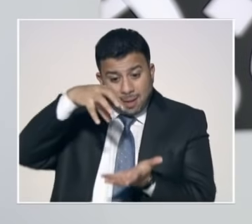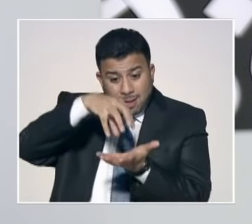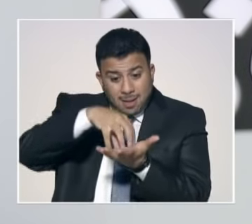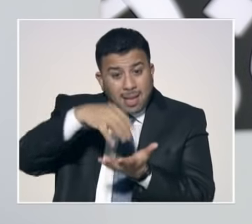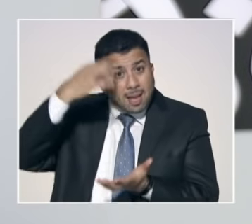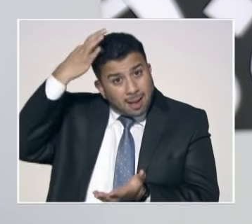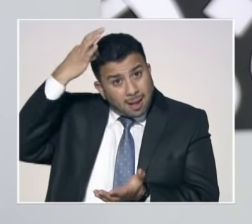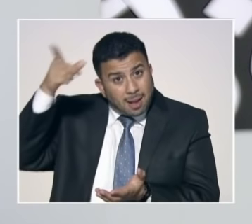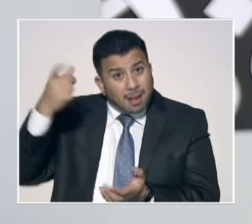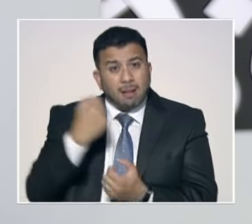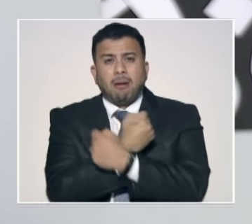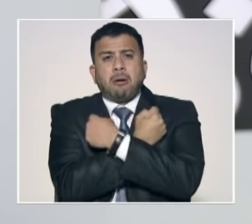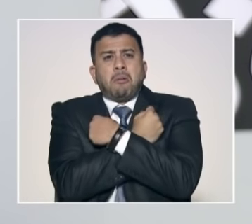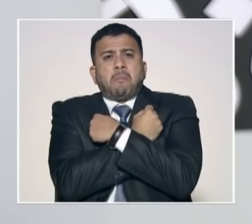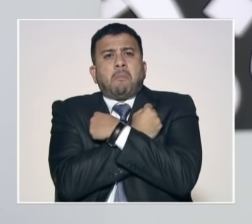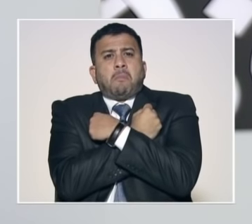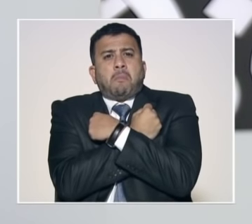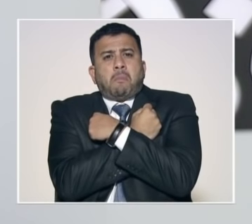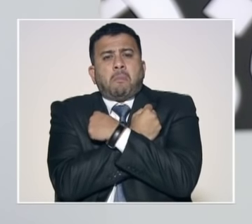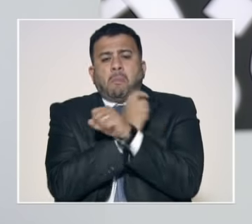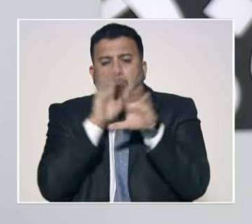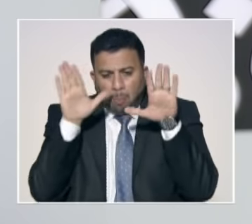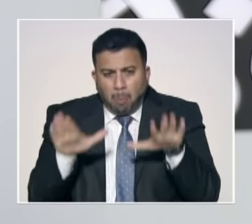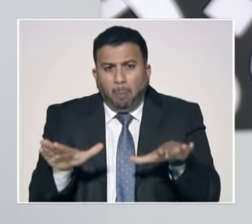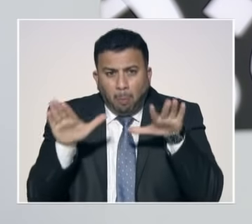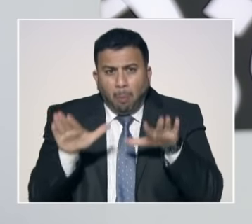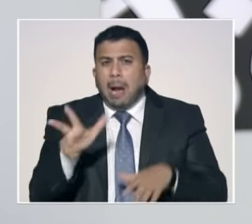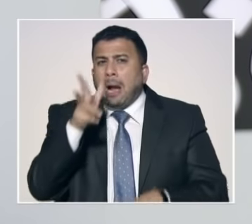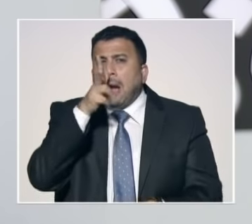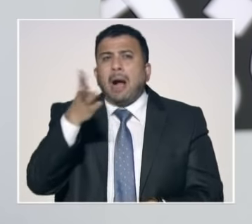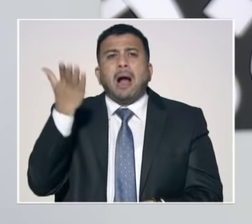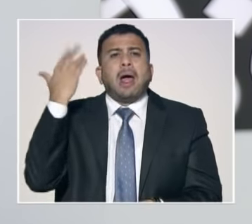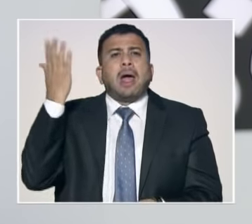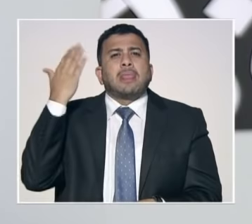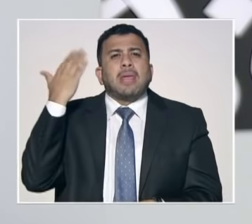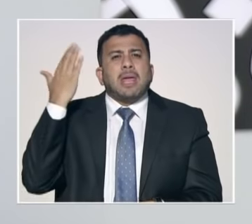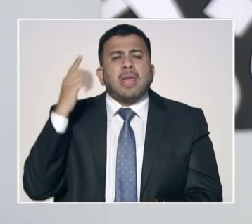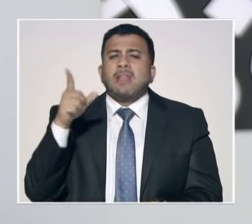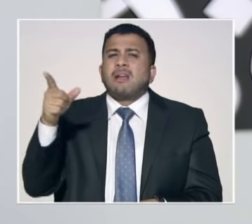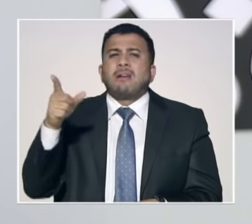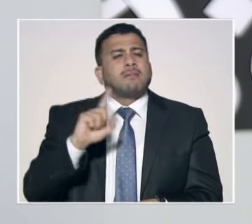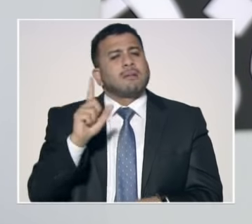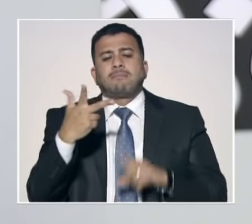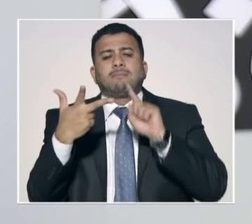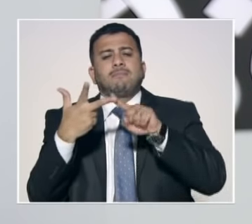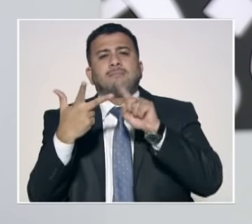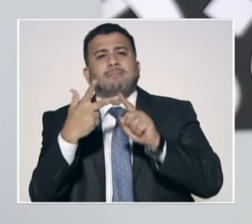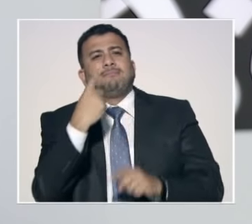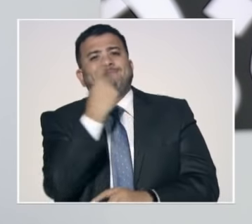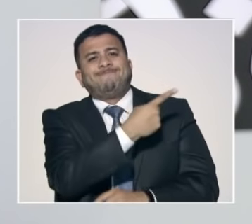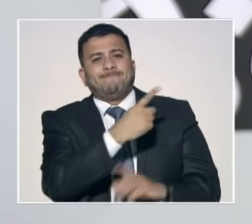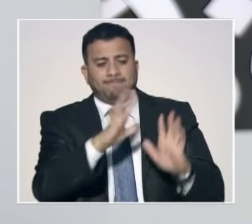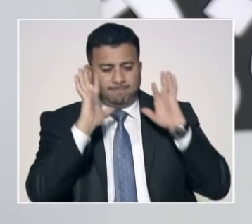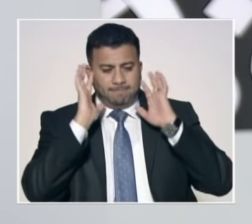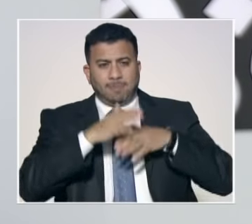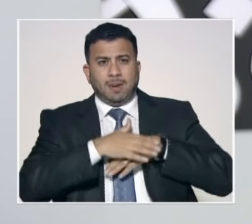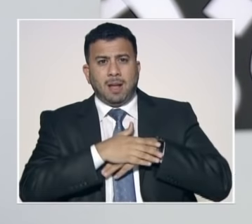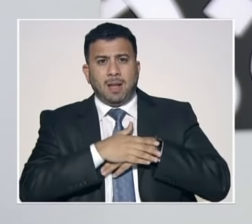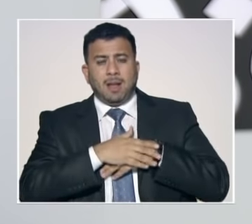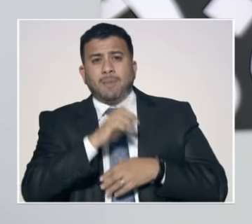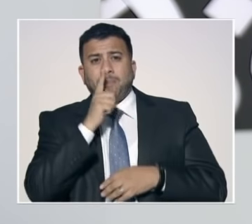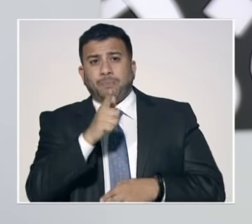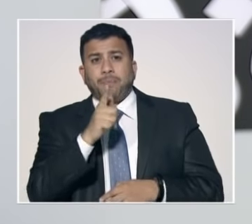وكانت أوضار وأرجاس الجاهلية ما زالت موجودة، ولذلك استقبل بيت المقدس، وكان في أول الأمر